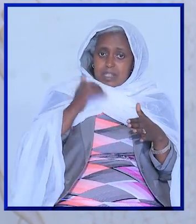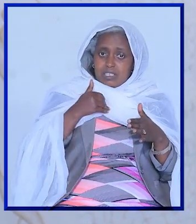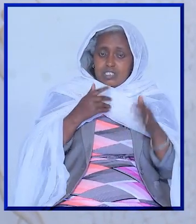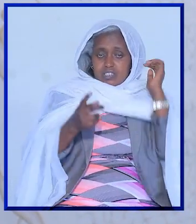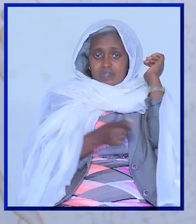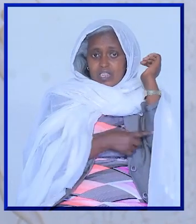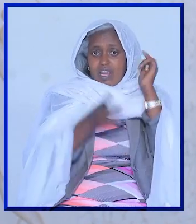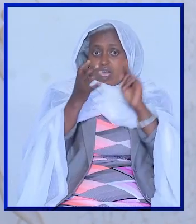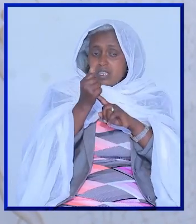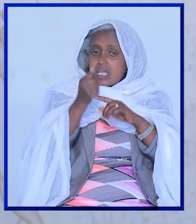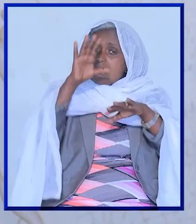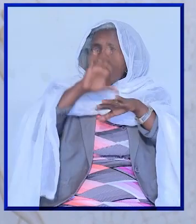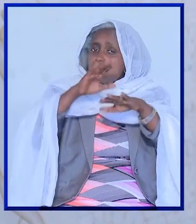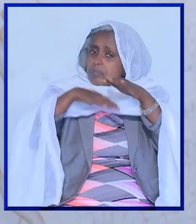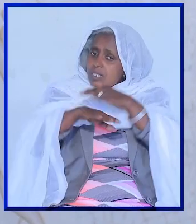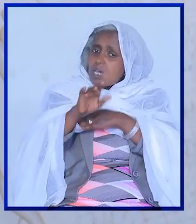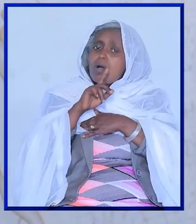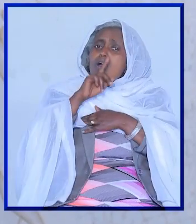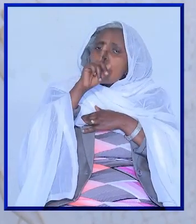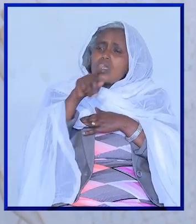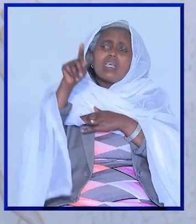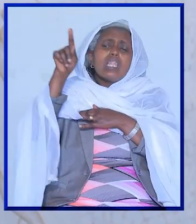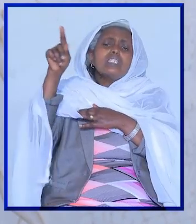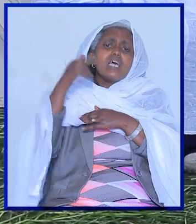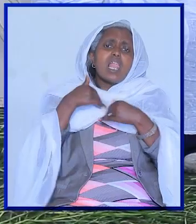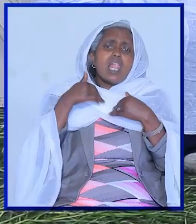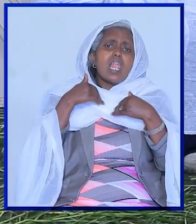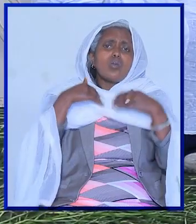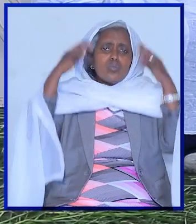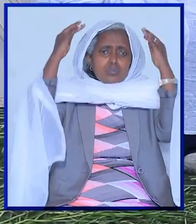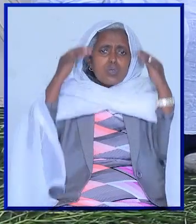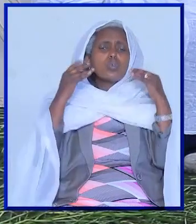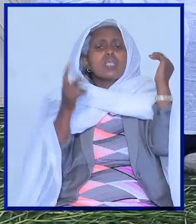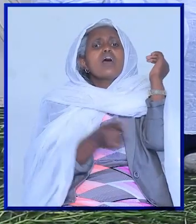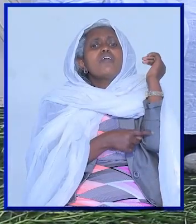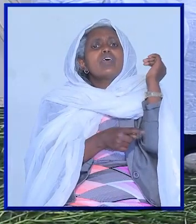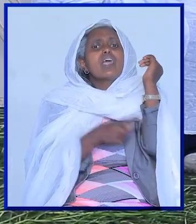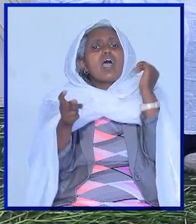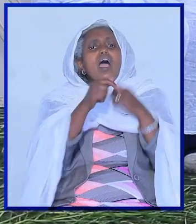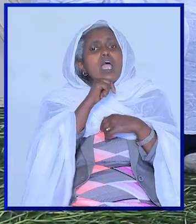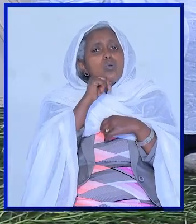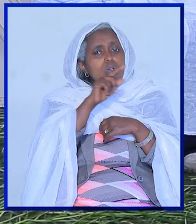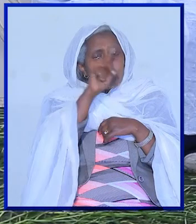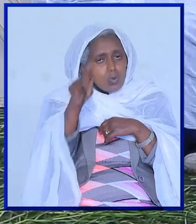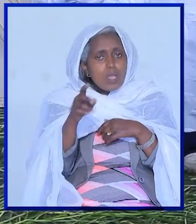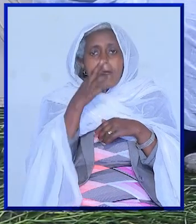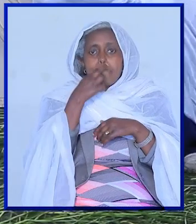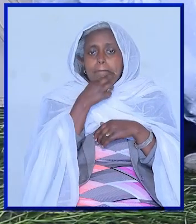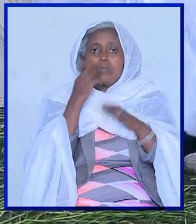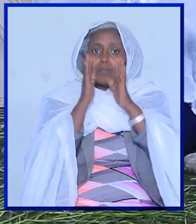ይዘን ገዳም ውስጥ ስንገባ እውነት ለመናንያኑ ፈተና አይሆንም ወይ? አይፈተኑብንም ወይ? እዛስ በጾም በጸሎት